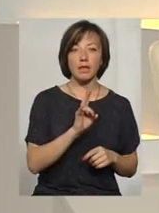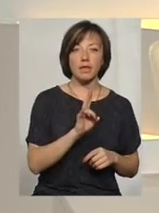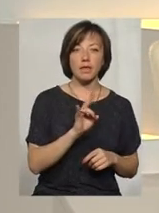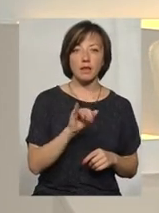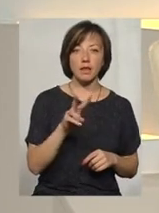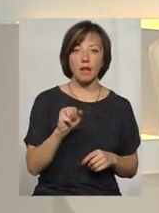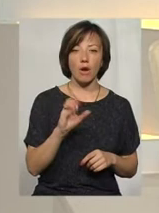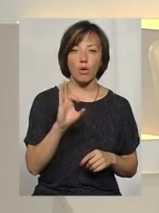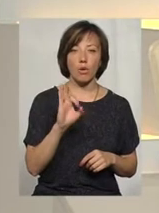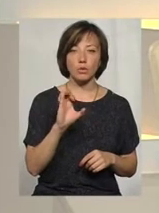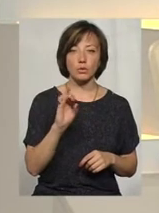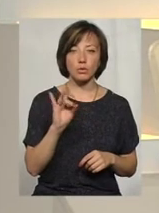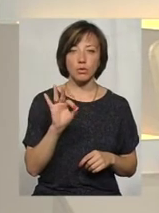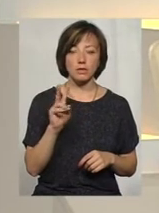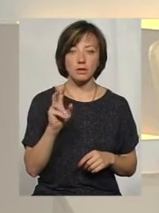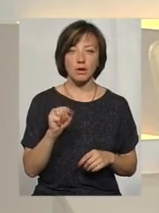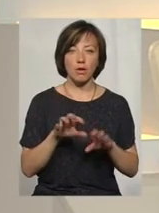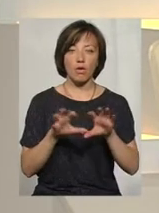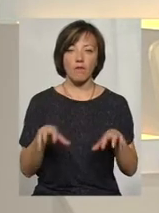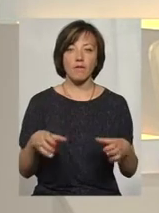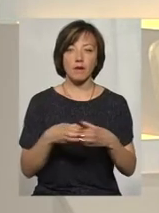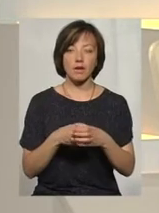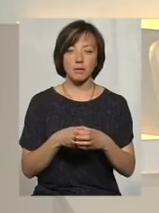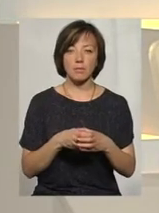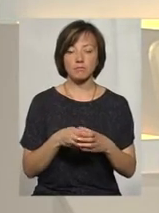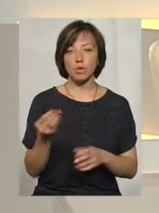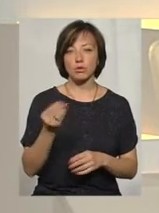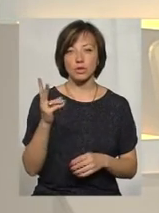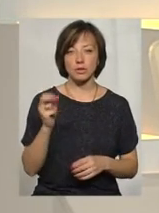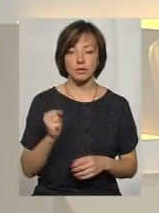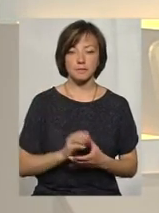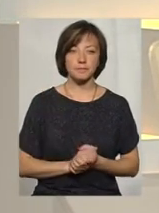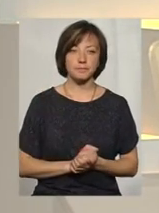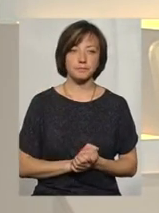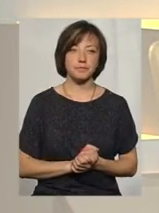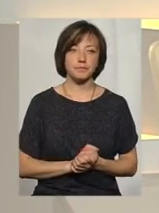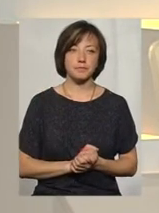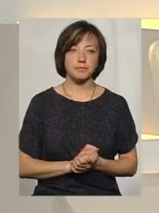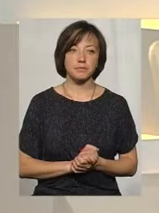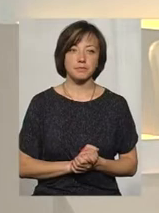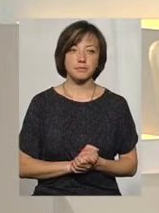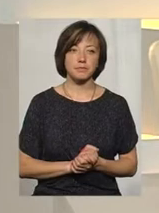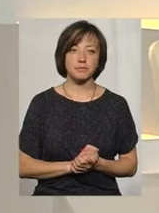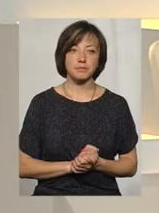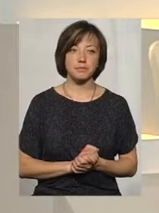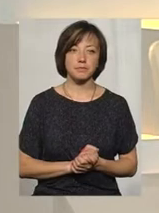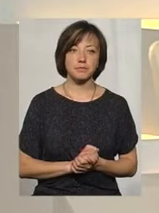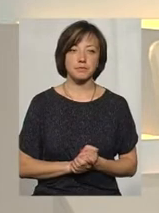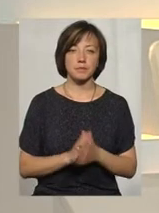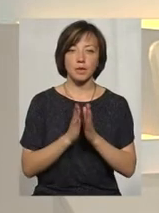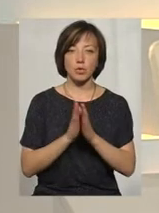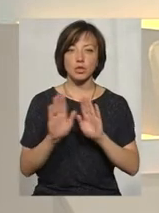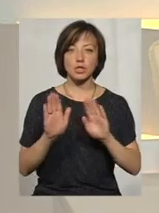Ніла Островська, голова фракції блоку Петра Порошенка «Солідарність» в Хмельницькій обласній раді.